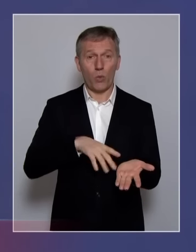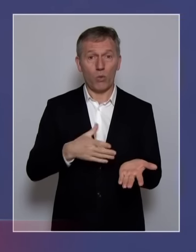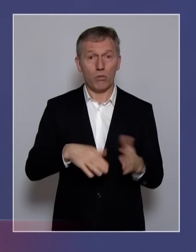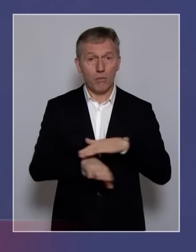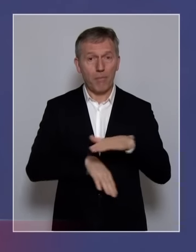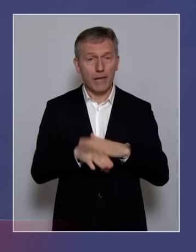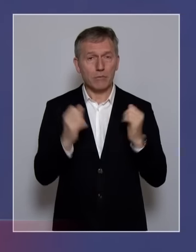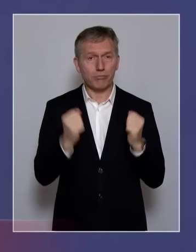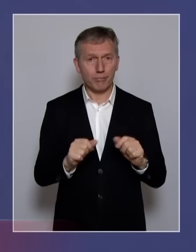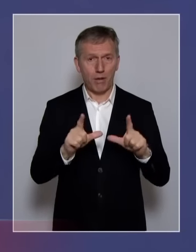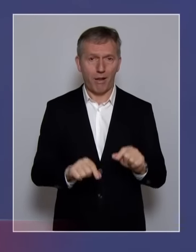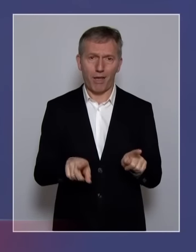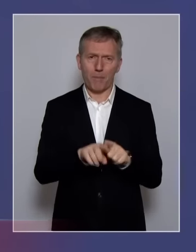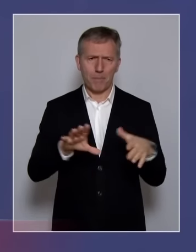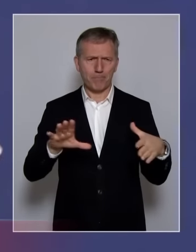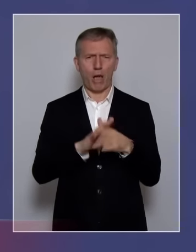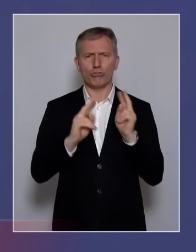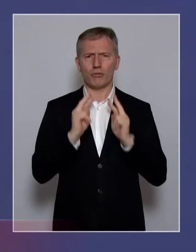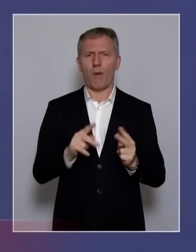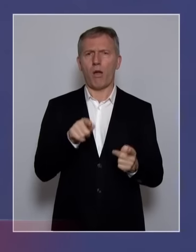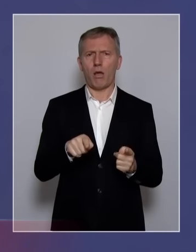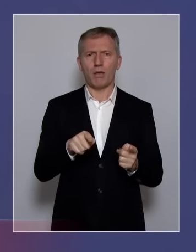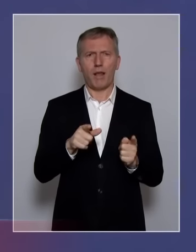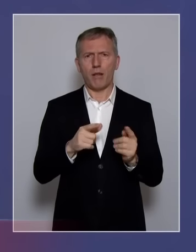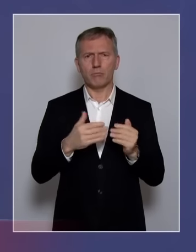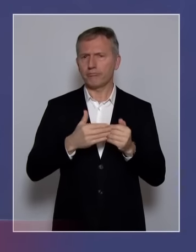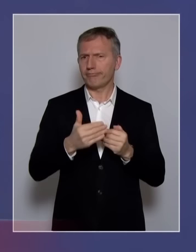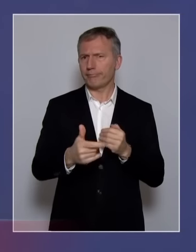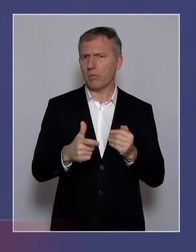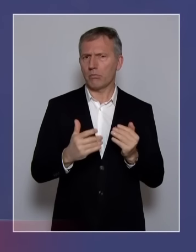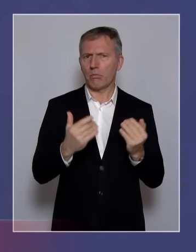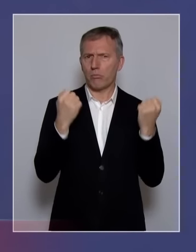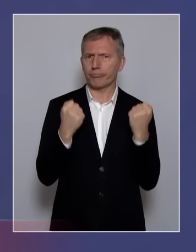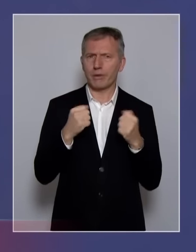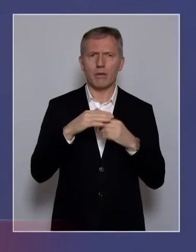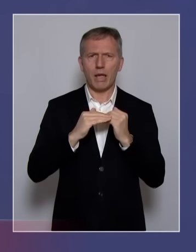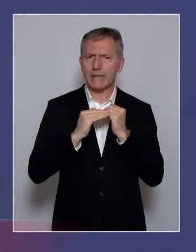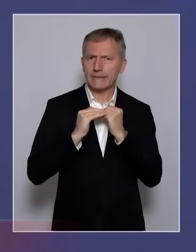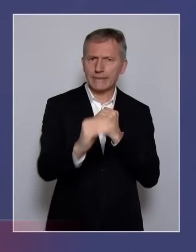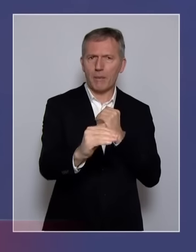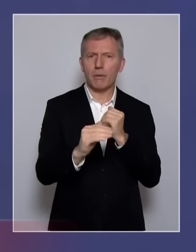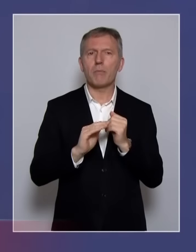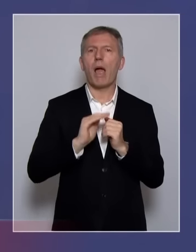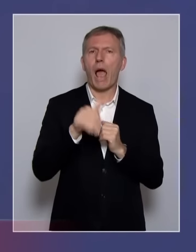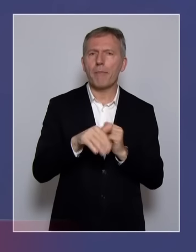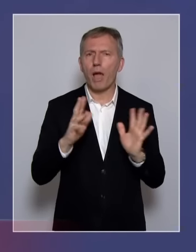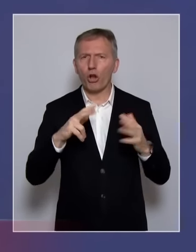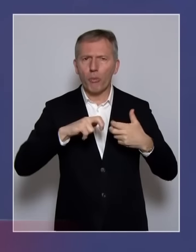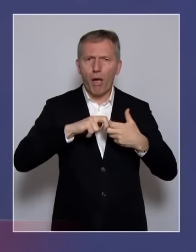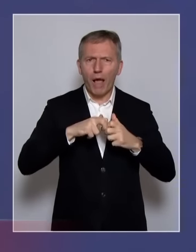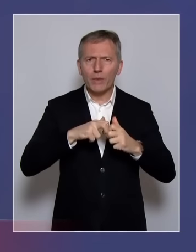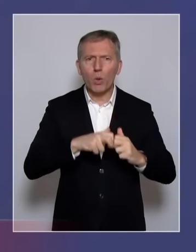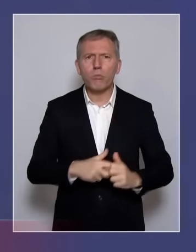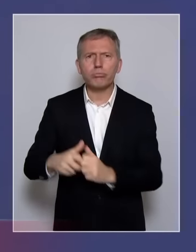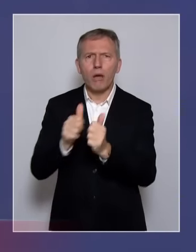qu'il faut voir comme des jalons maintenant stables et je reviendrai tout à l'heure sur la manière de les articuler pour qu'ils